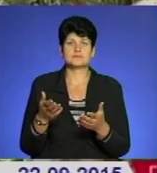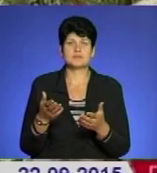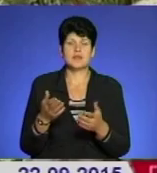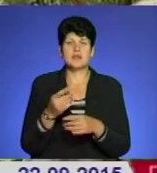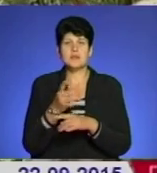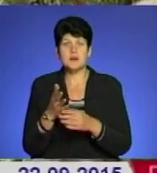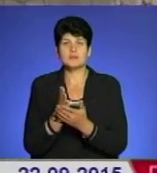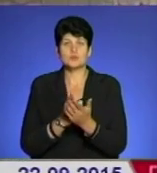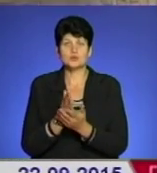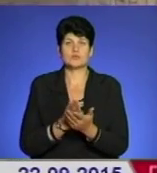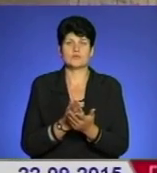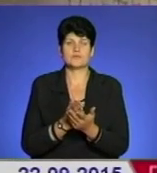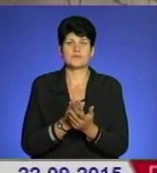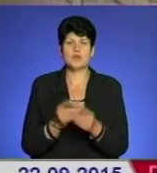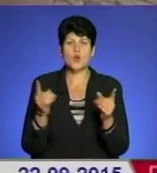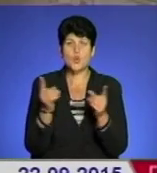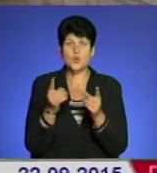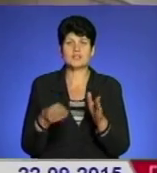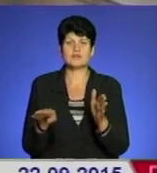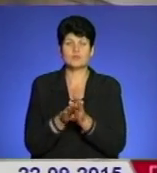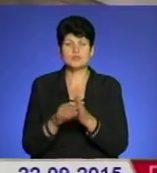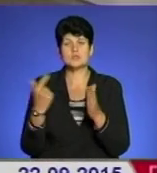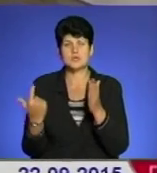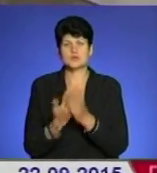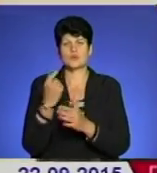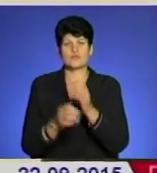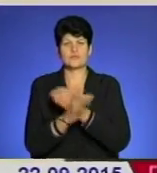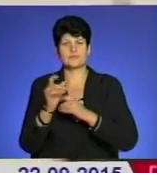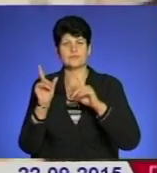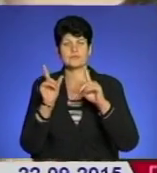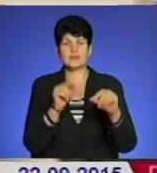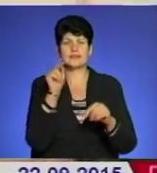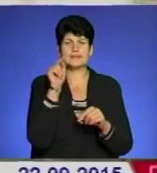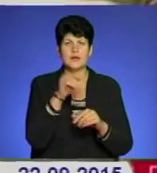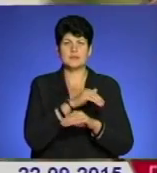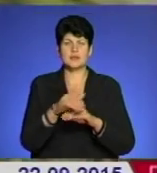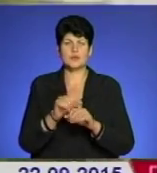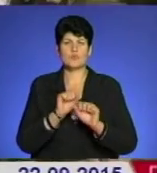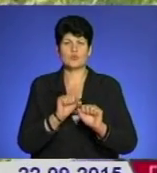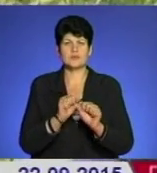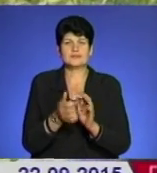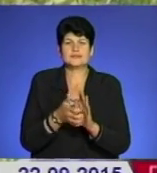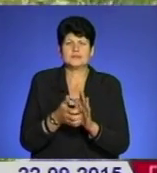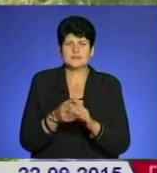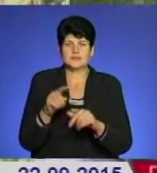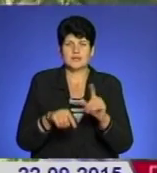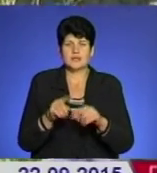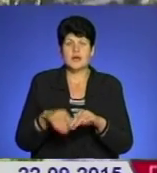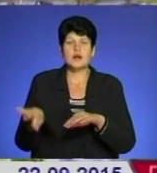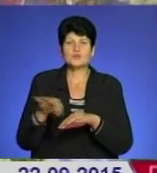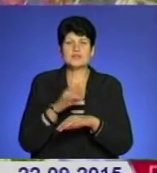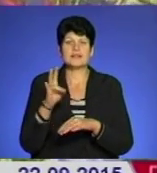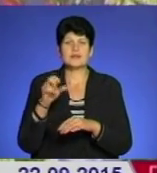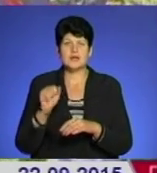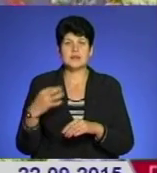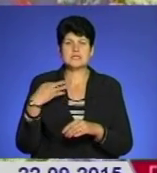гармати обслуговуємо. Коротка відпустка і знову на схід. Там, на лінії оборони, найбільше бракує рідних. А дружині Наталі та сину